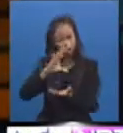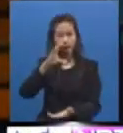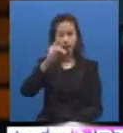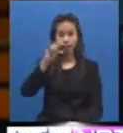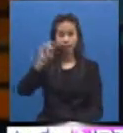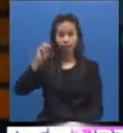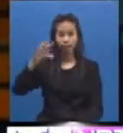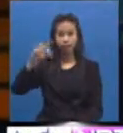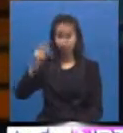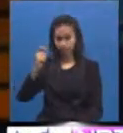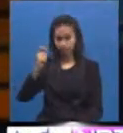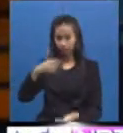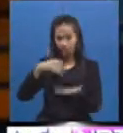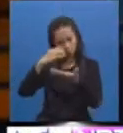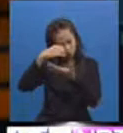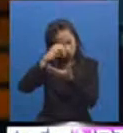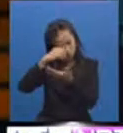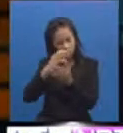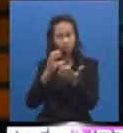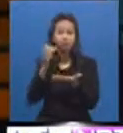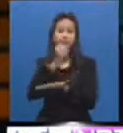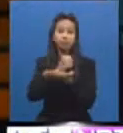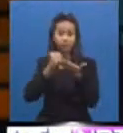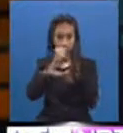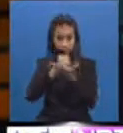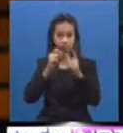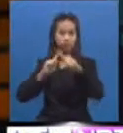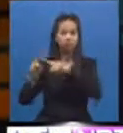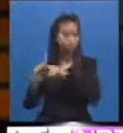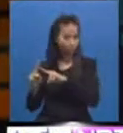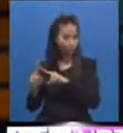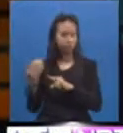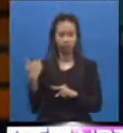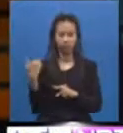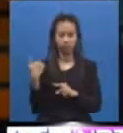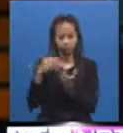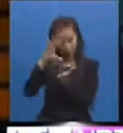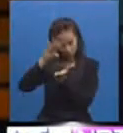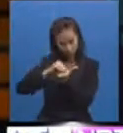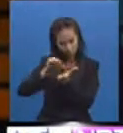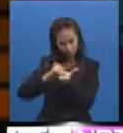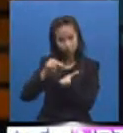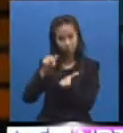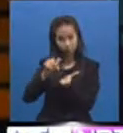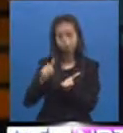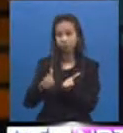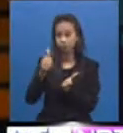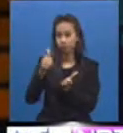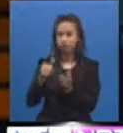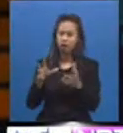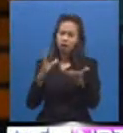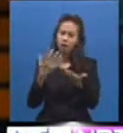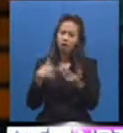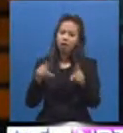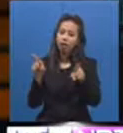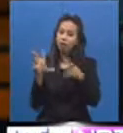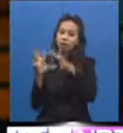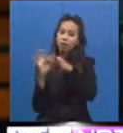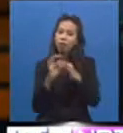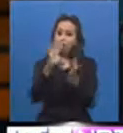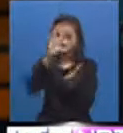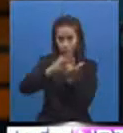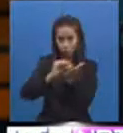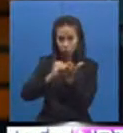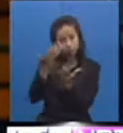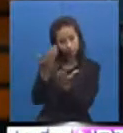ร้ายการตรวจยาเสพติดเพื่อศึกษาองค์ประกอบของสารยาเสพติดและหาแหล่งที่มาด้านตรวจเอกสารเพื่อหาความสำคัญของเงิน